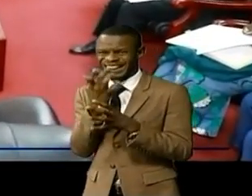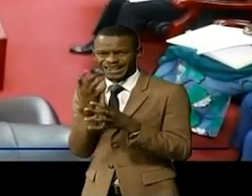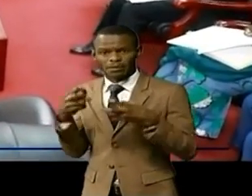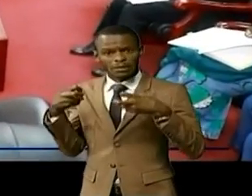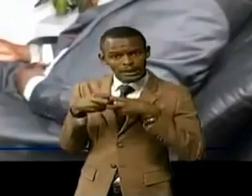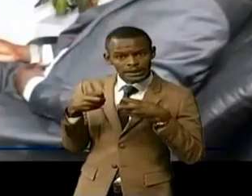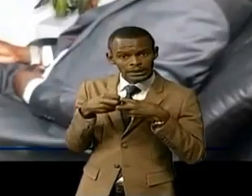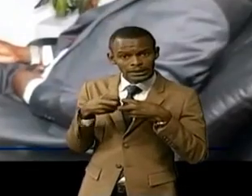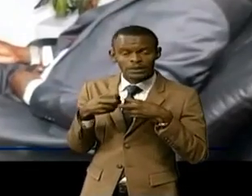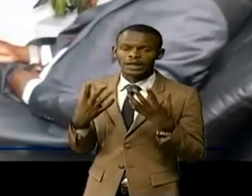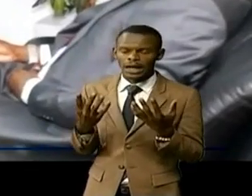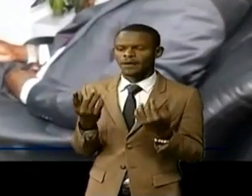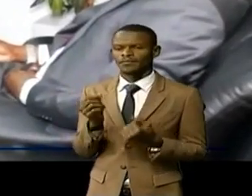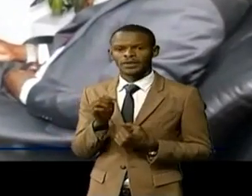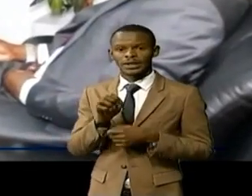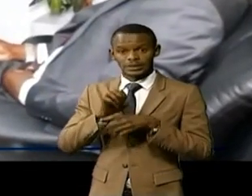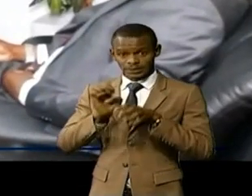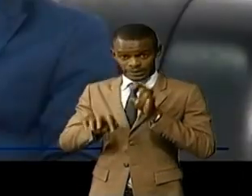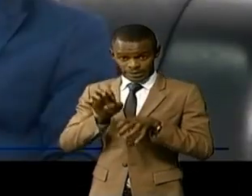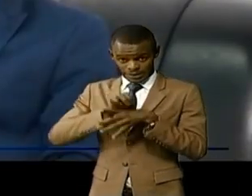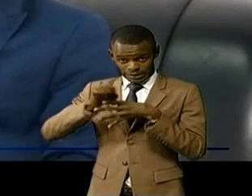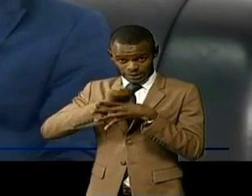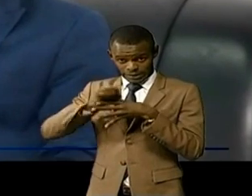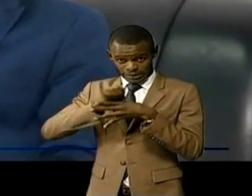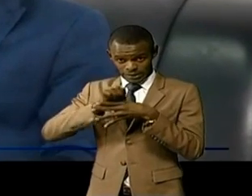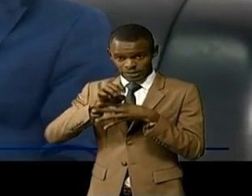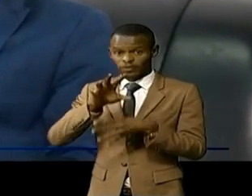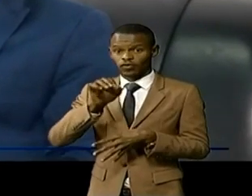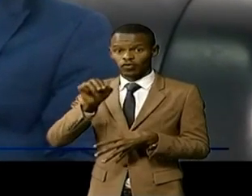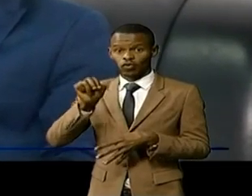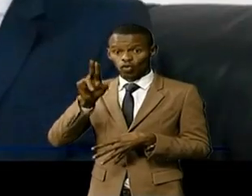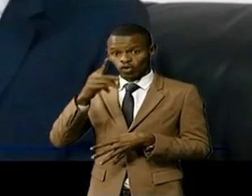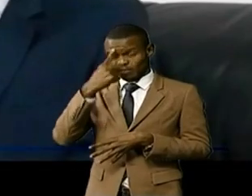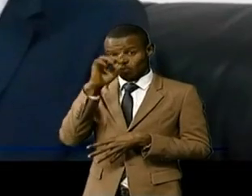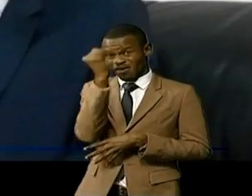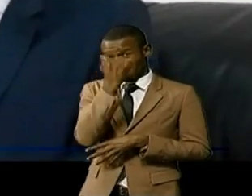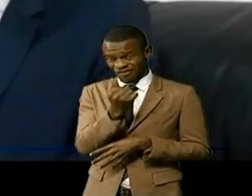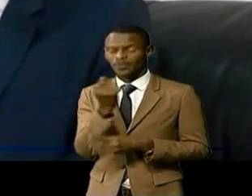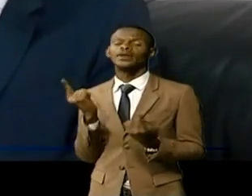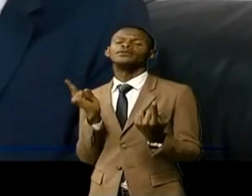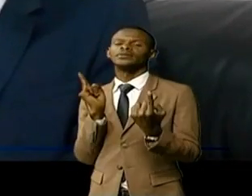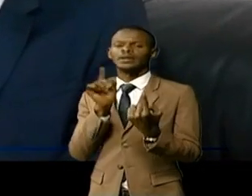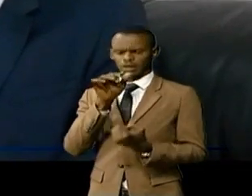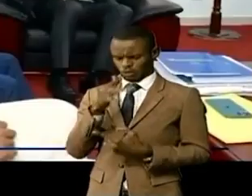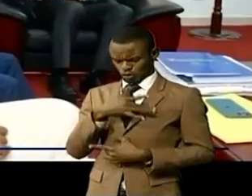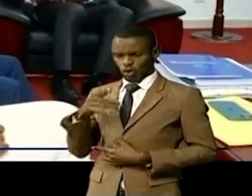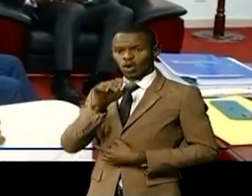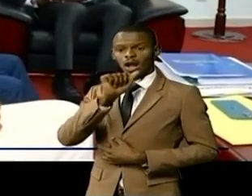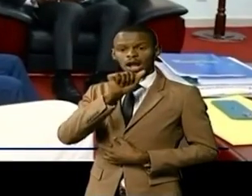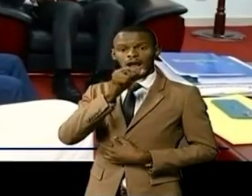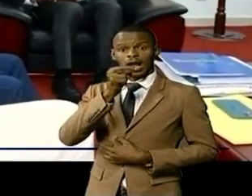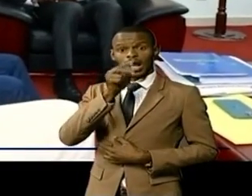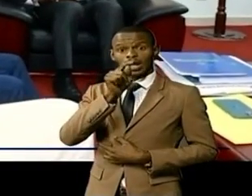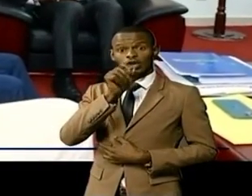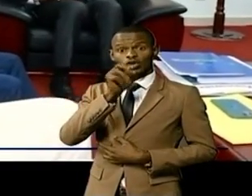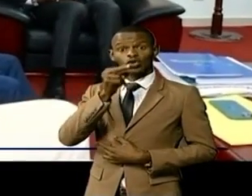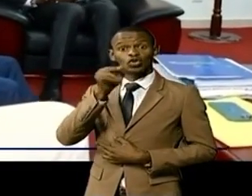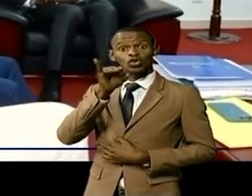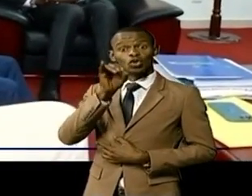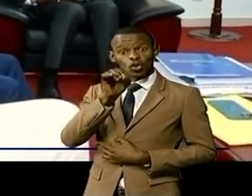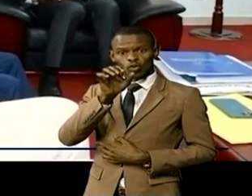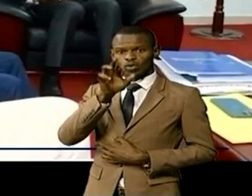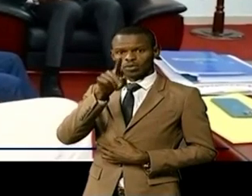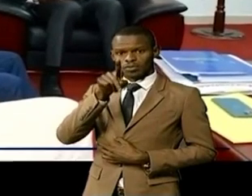Commission économique des Nations Unies pour l'Afrique, Antonio Pedro, a rencontré le ministre de l'Industrie, Julien Paluku